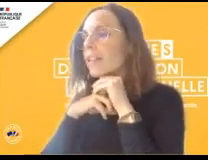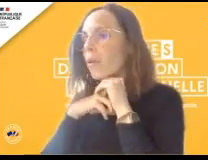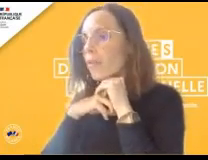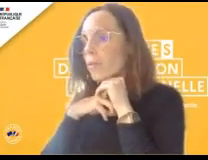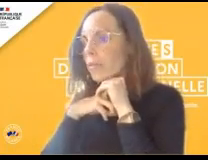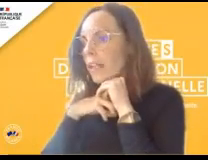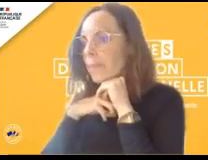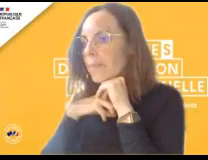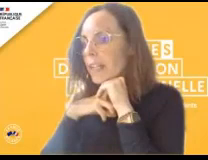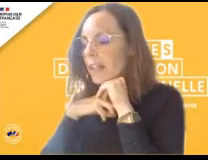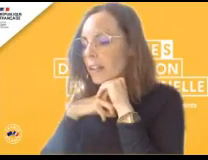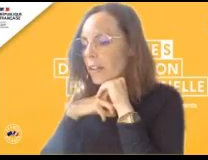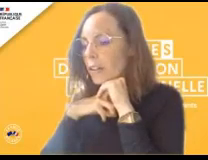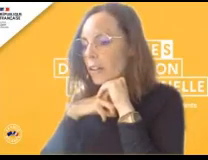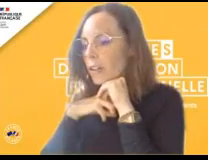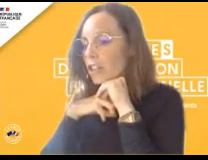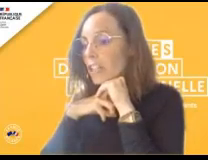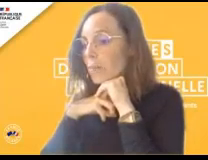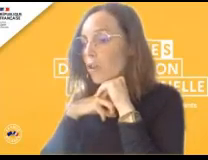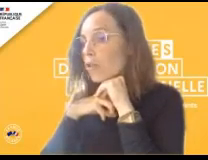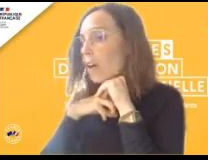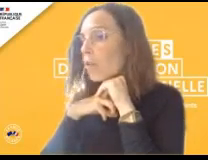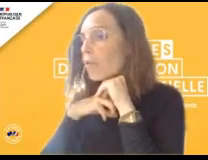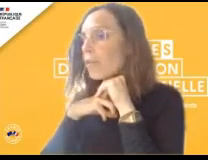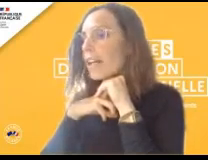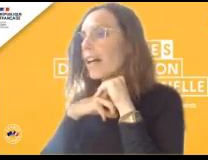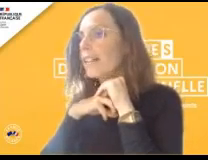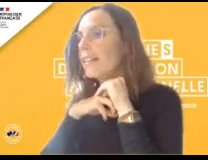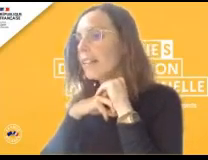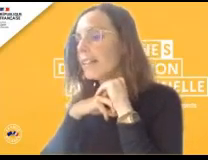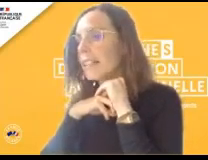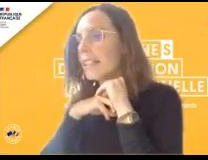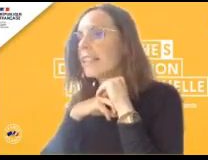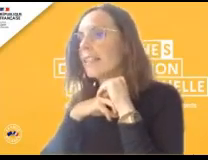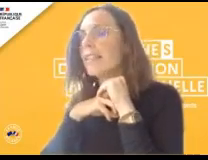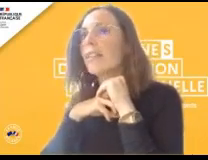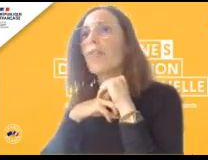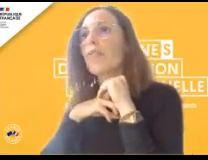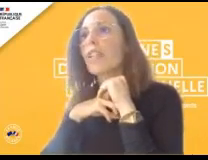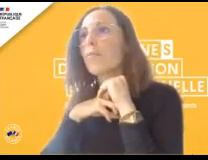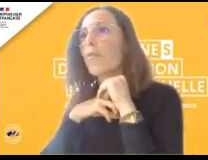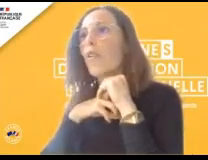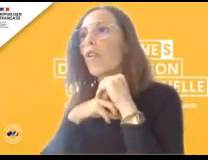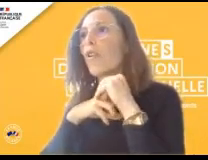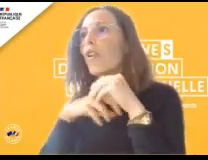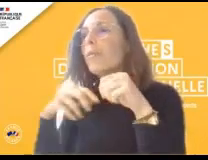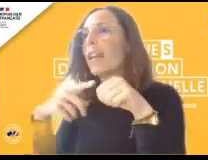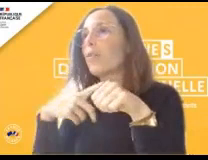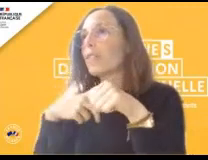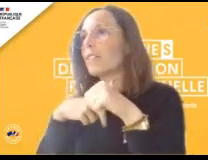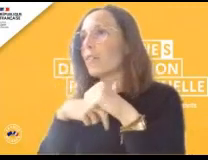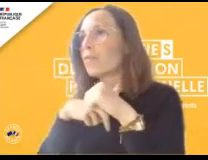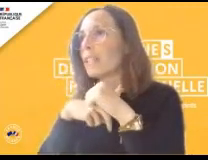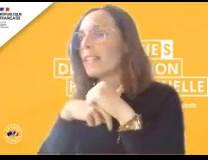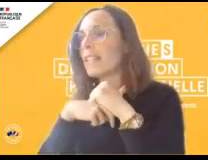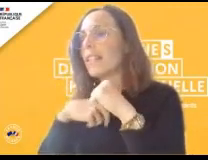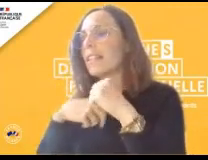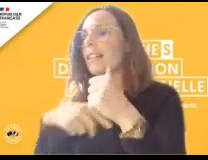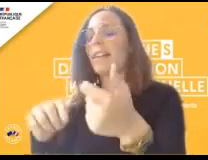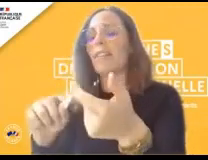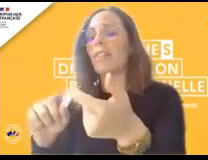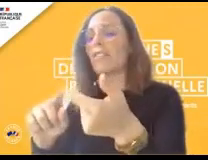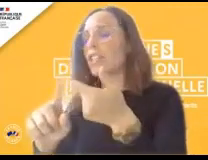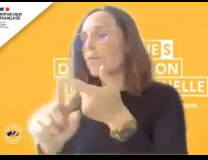on va dire, professionnelle. J'explore, je la confronte à la réalité, c'est-à-dire j'explore la connaissance du